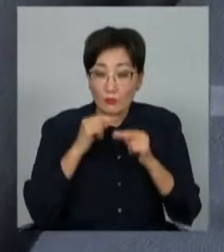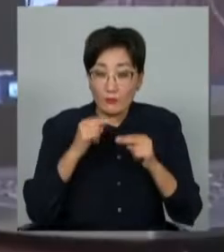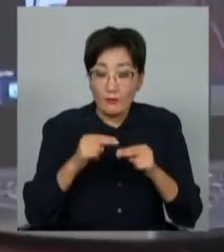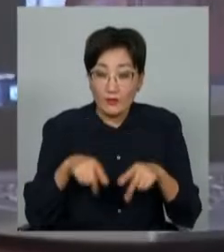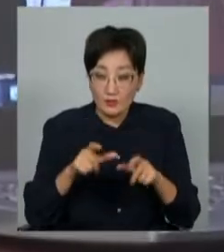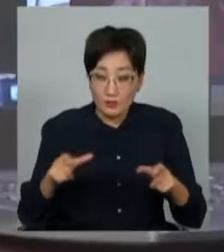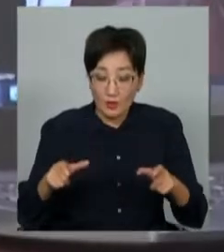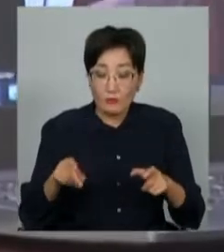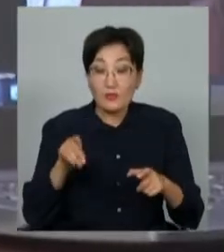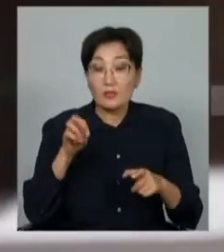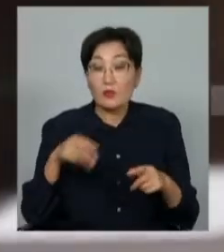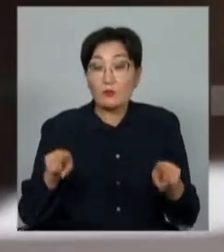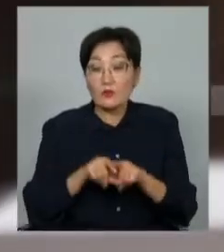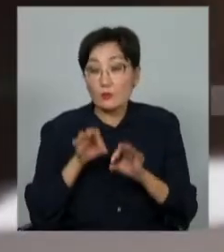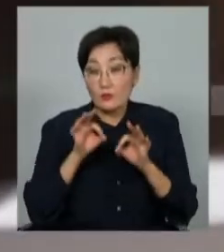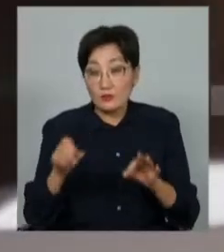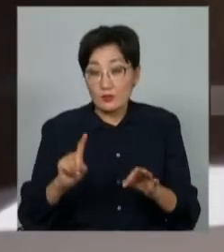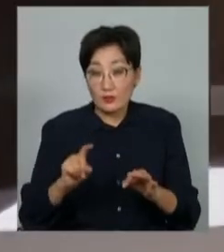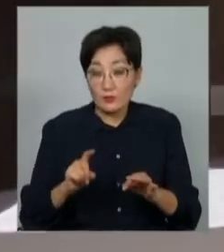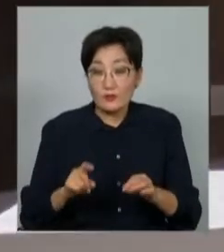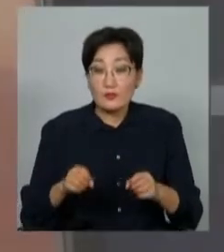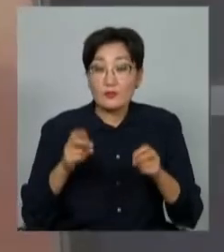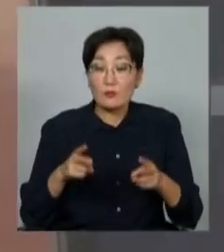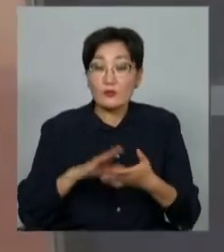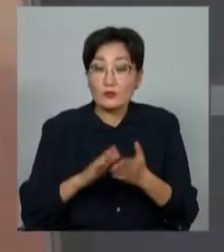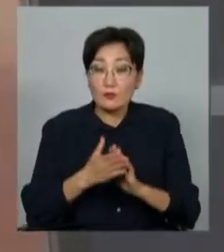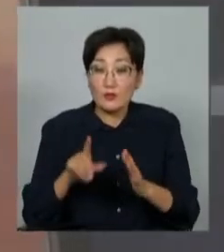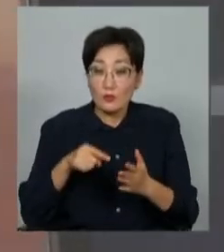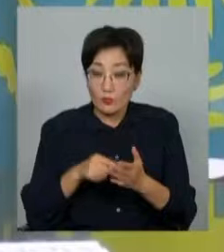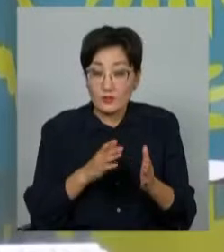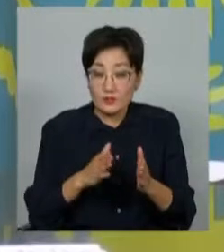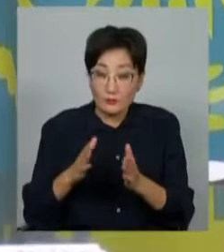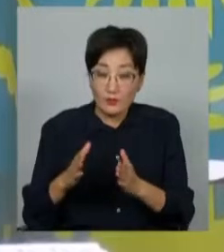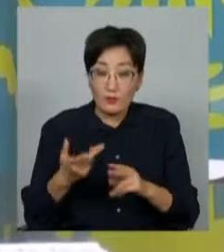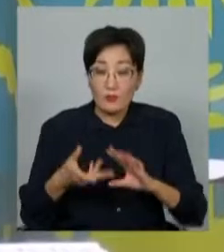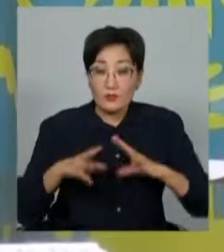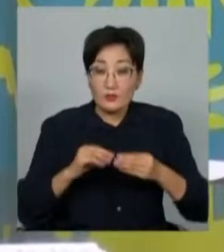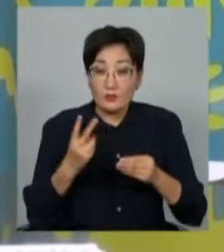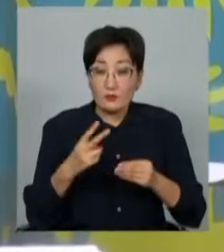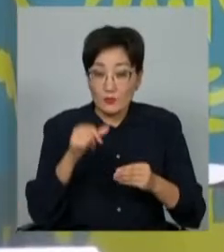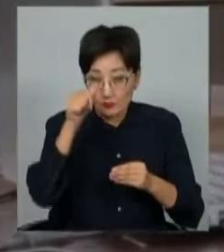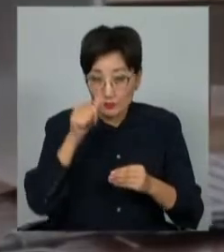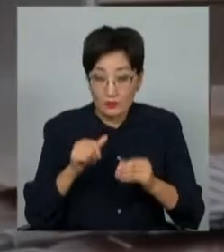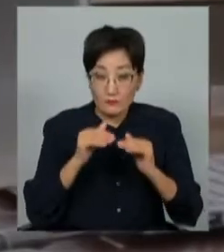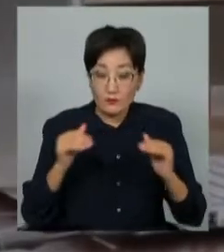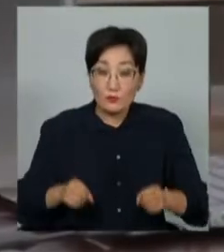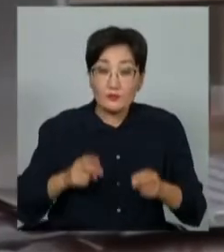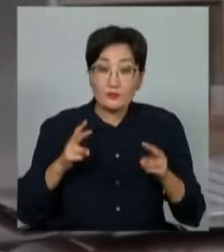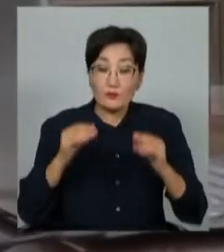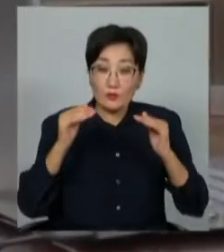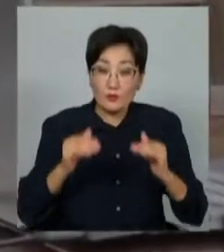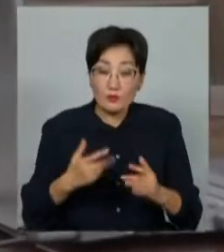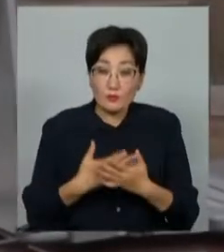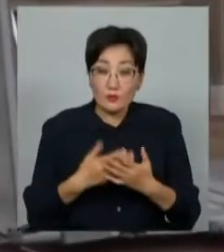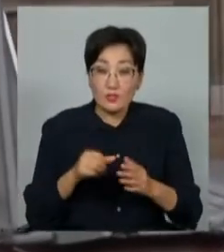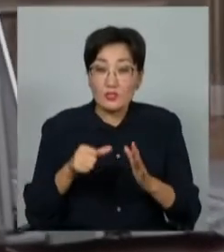жителей. Таймерденов также отметил, что криминогенная ситуация в городе стабильная. По итогам 2 месяцев уровень преступности снижен почти